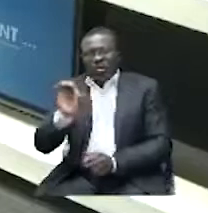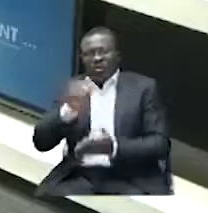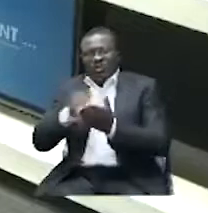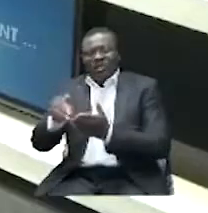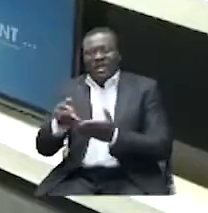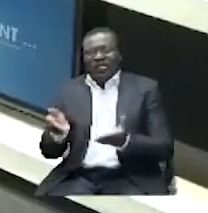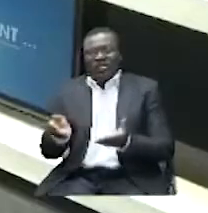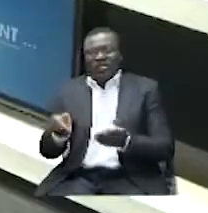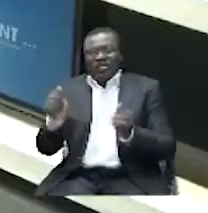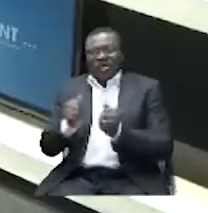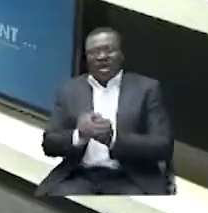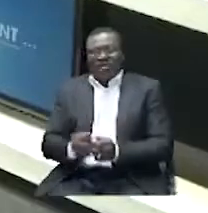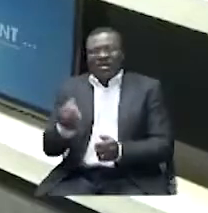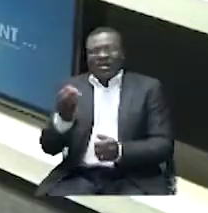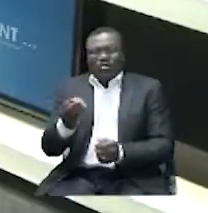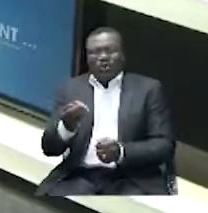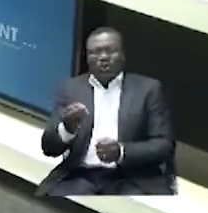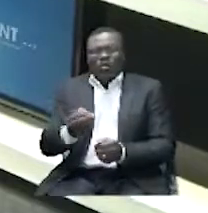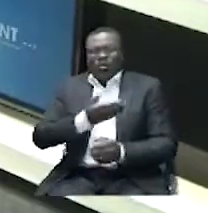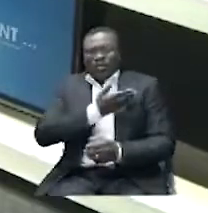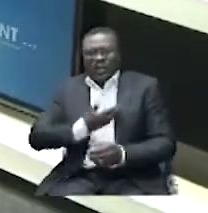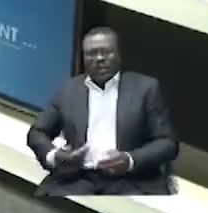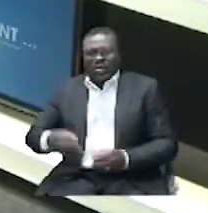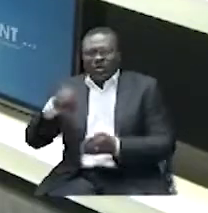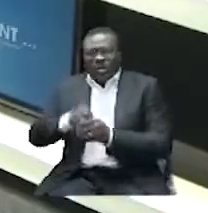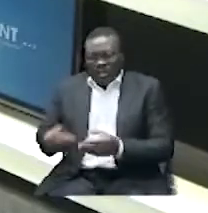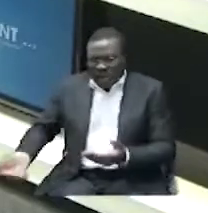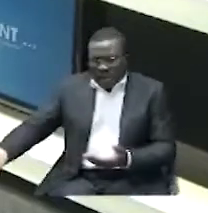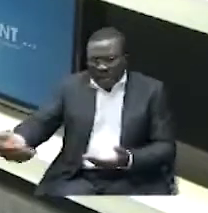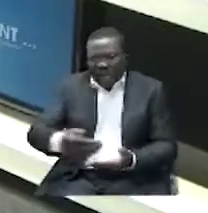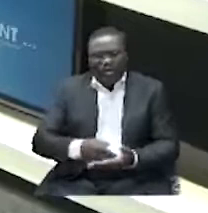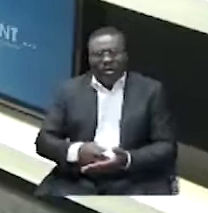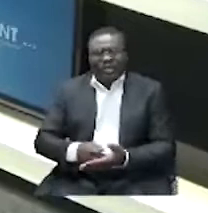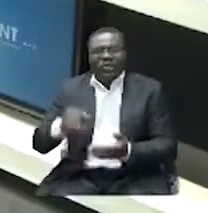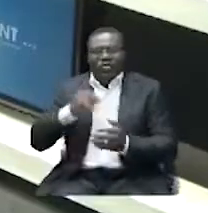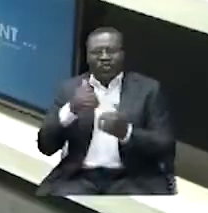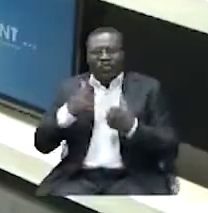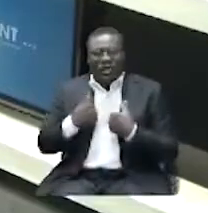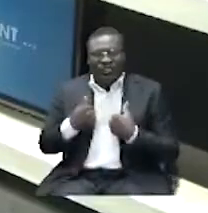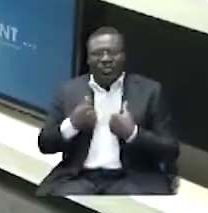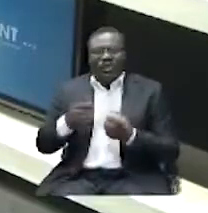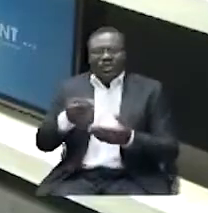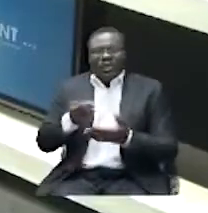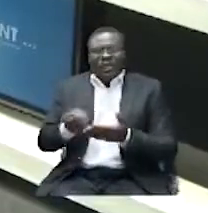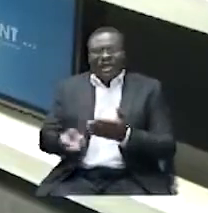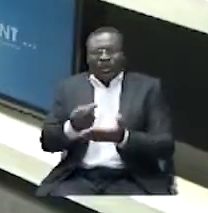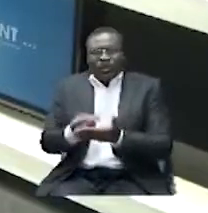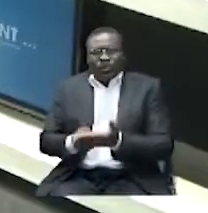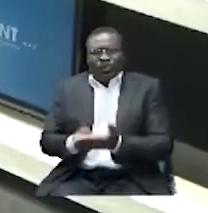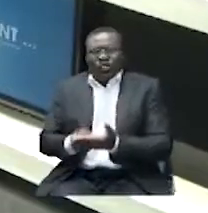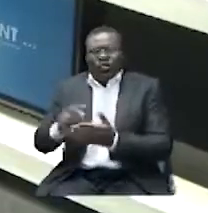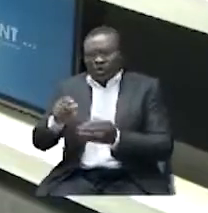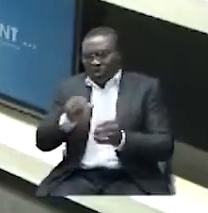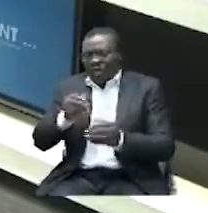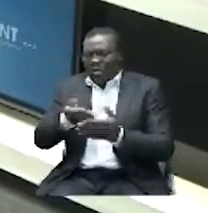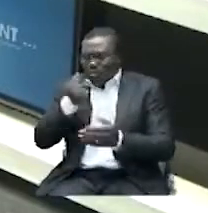propres, avec un peu plus de sérieux dans la collecte des revenus qui sont dus à l'État, des ressources qui sont dues à l'État. Nos régies doivent mieux